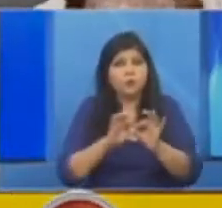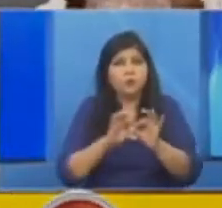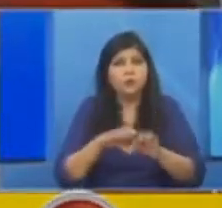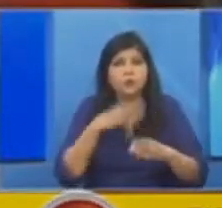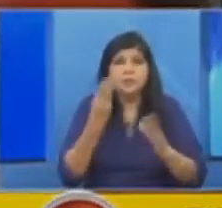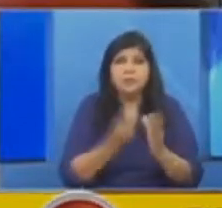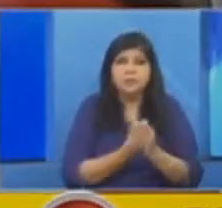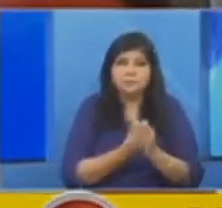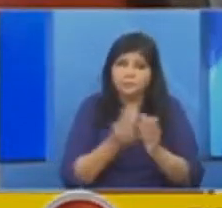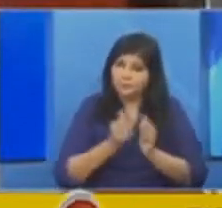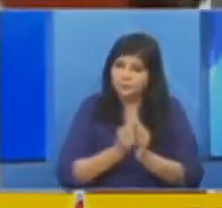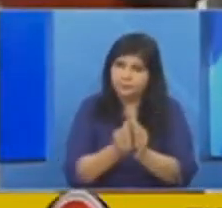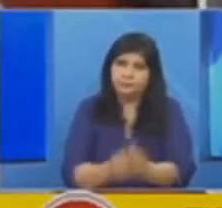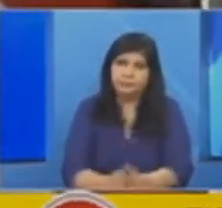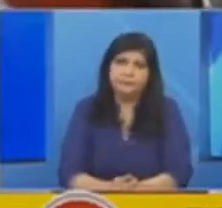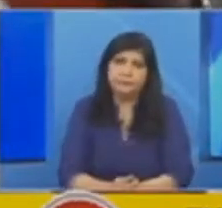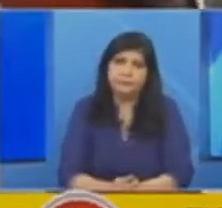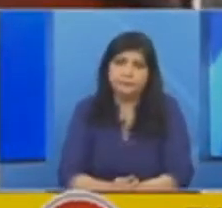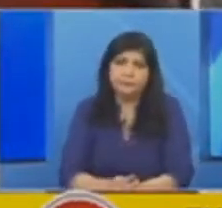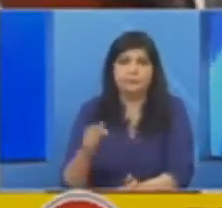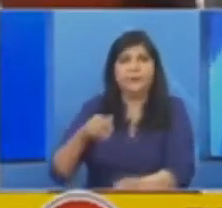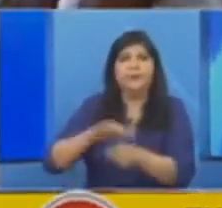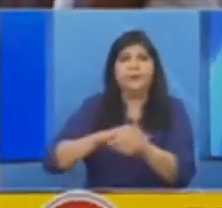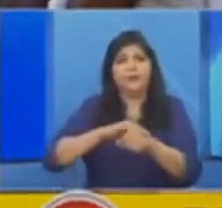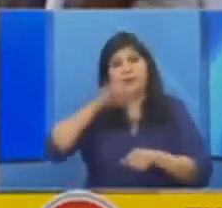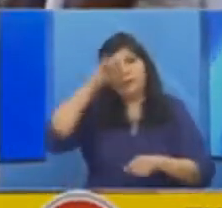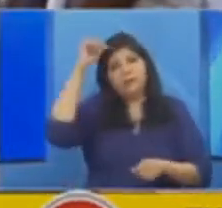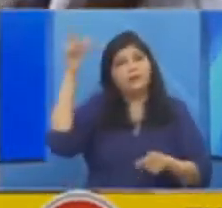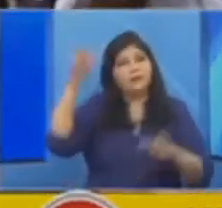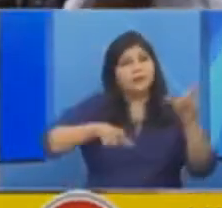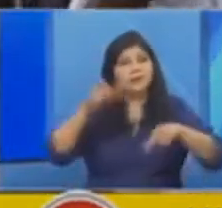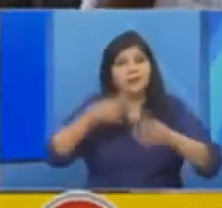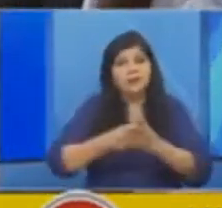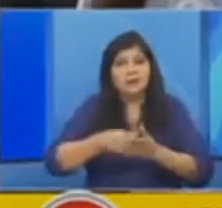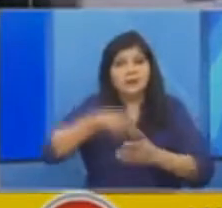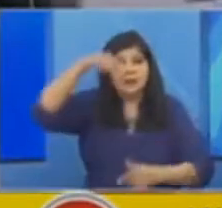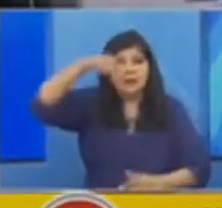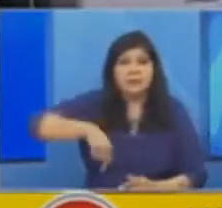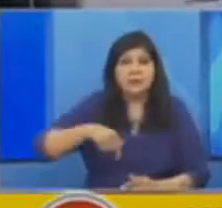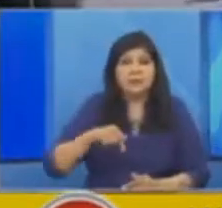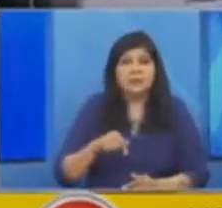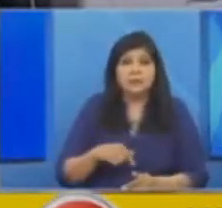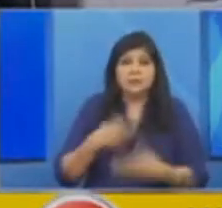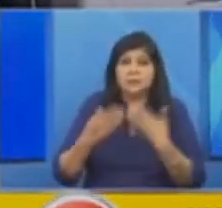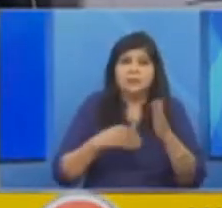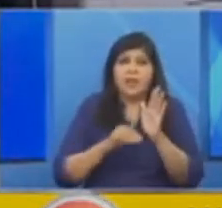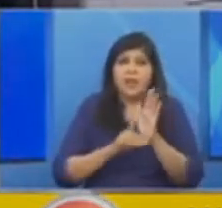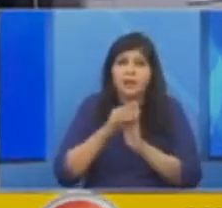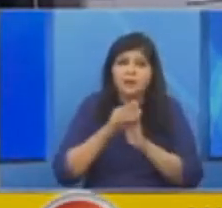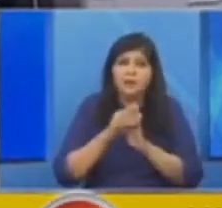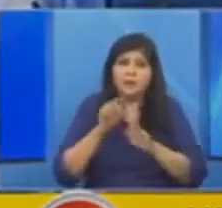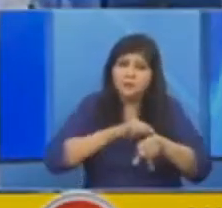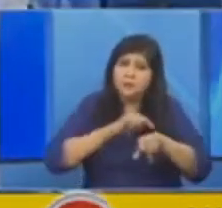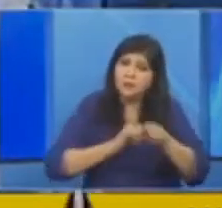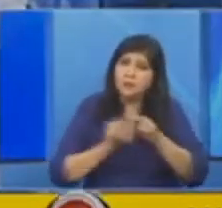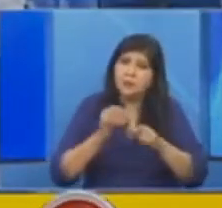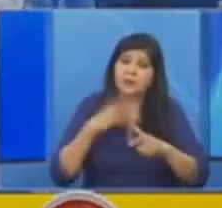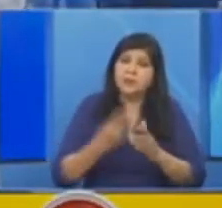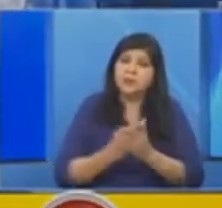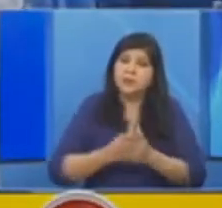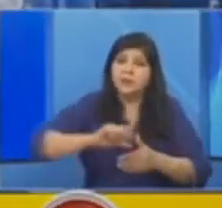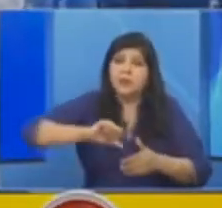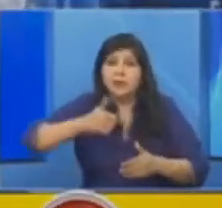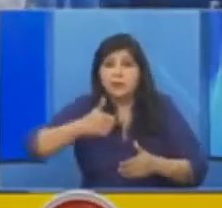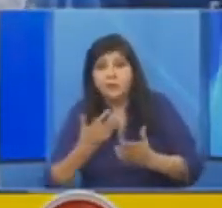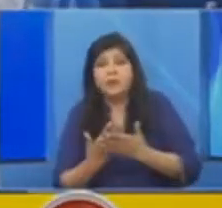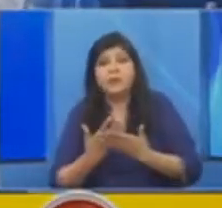मिलकर के जुट जाएं मेरे प्रिये देशवासियों देश आज जिस विकास यात्रा पर चल रहा है इसकी सफलता